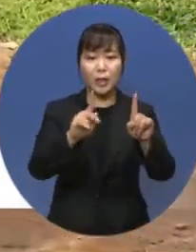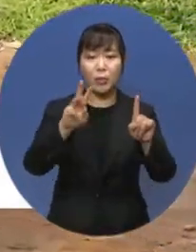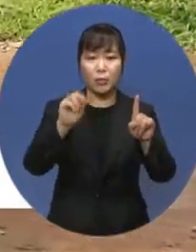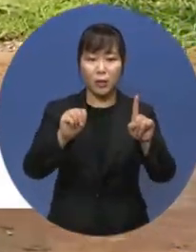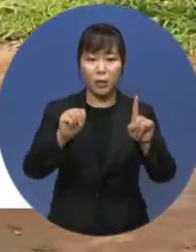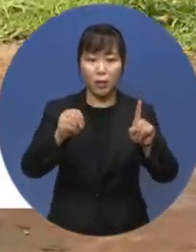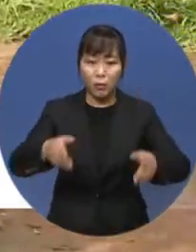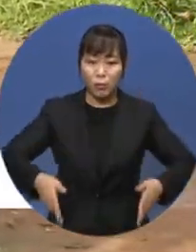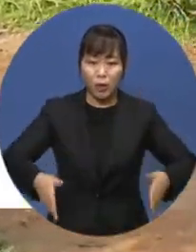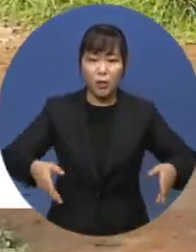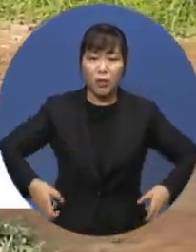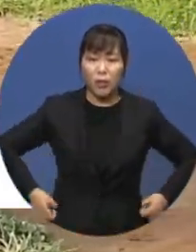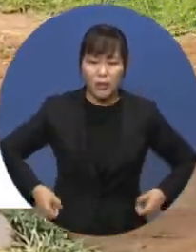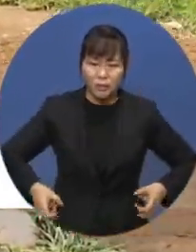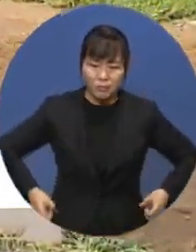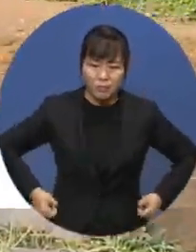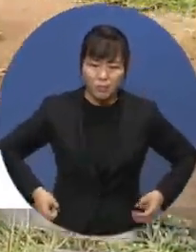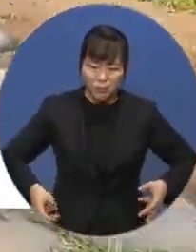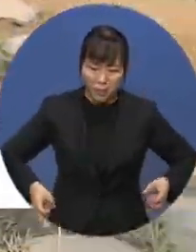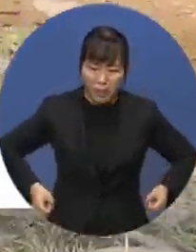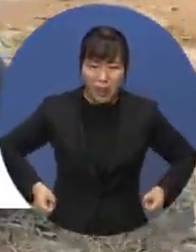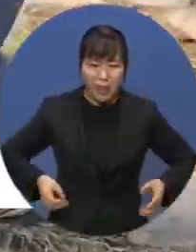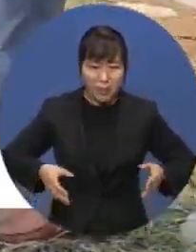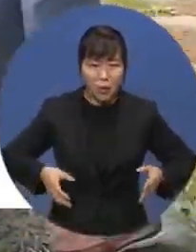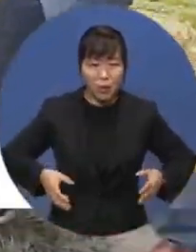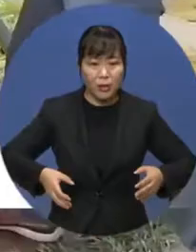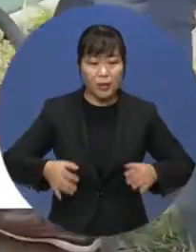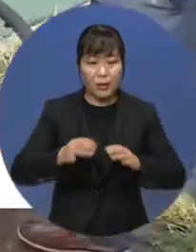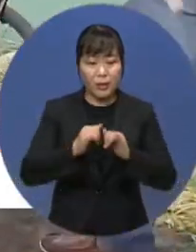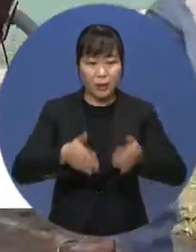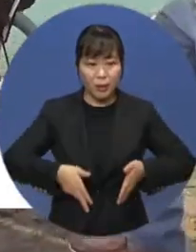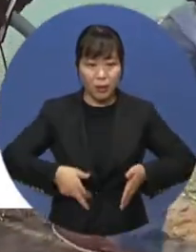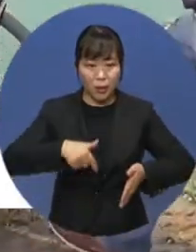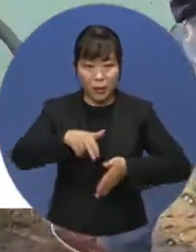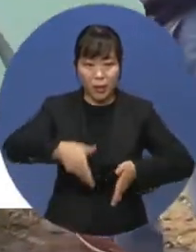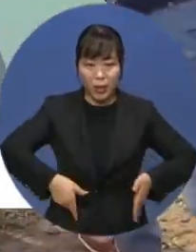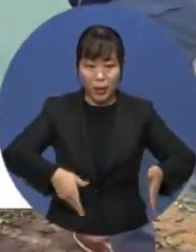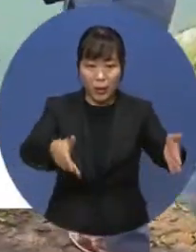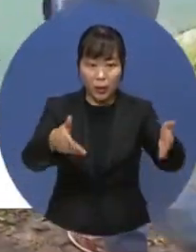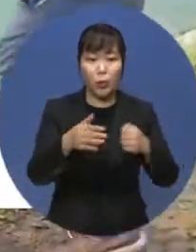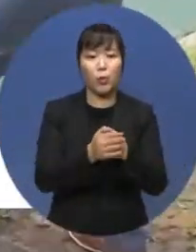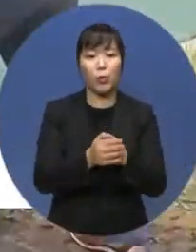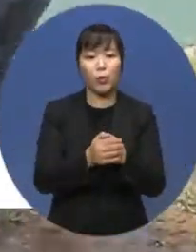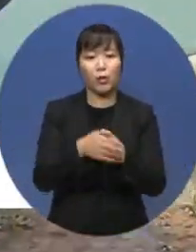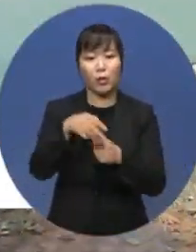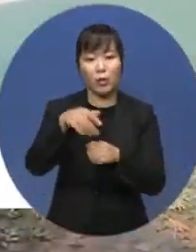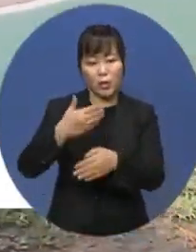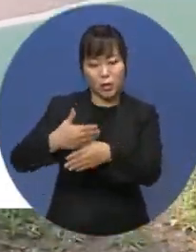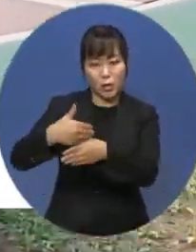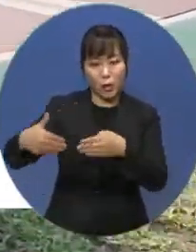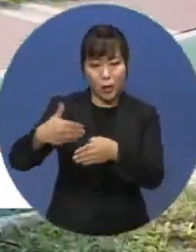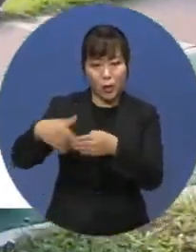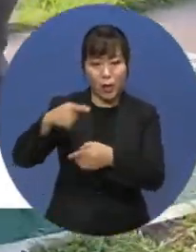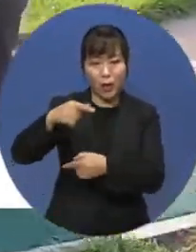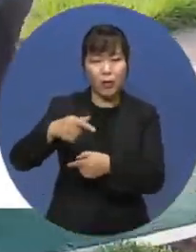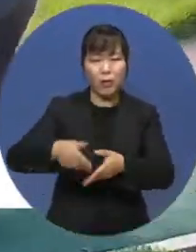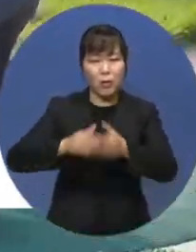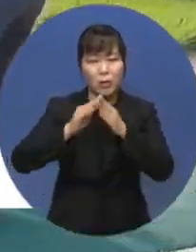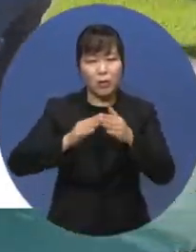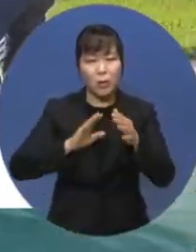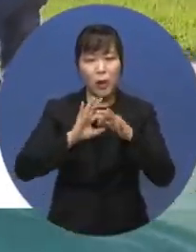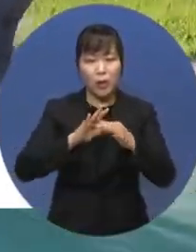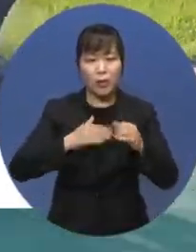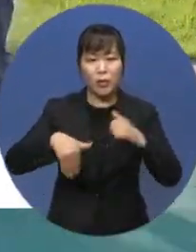구간을 휠체어를 타고 이동하며 인도, 경계석 설치 현황 등을 꼼꼼히 살피는 등 현장